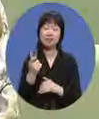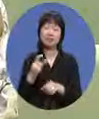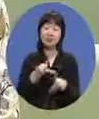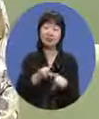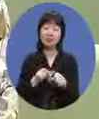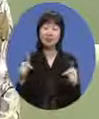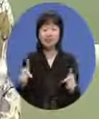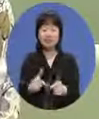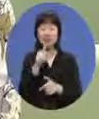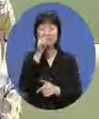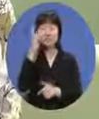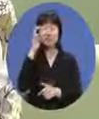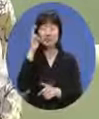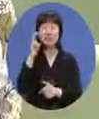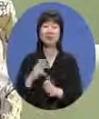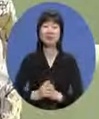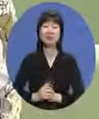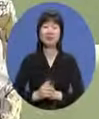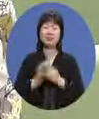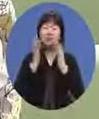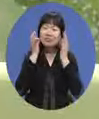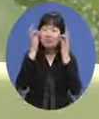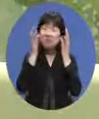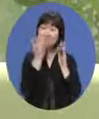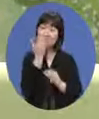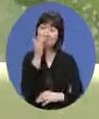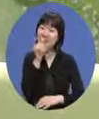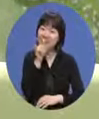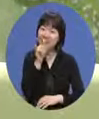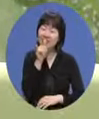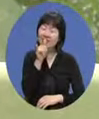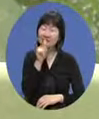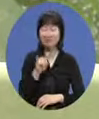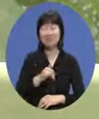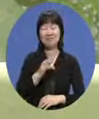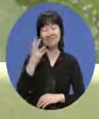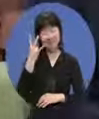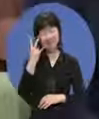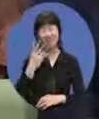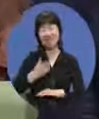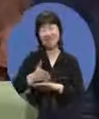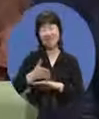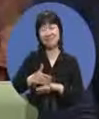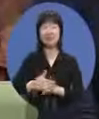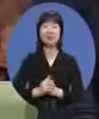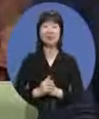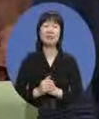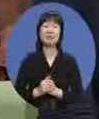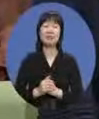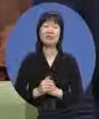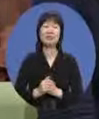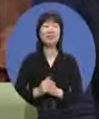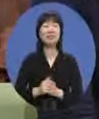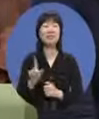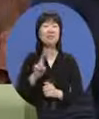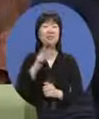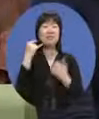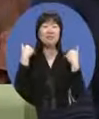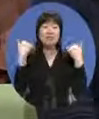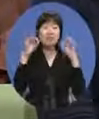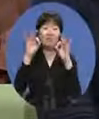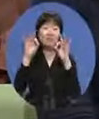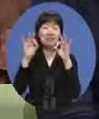좀 시간이 줄 거예요. 네. 네. 노력 좀 해보실 수 있으시겠어요? 네, 감사합니다. 아, 그래요, 저. 하긴 왜